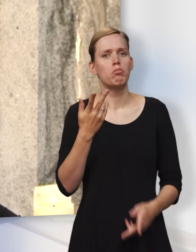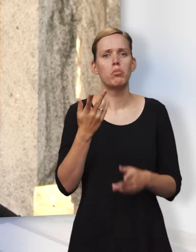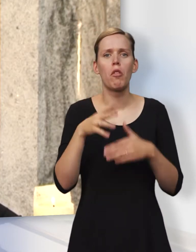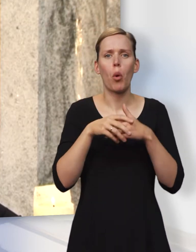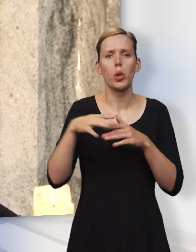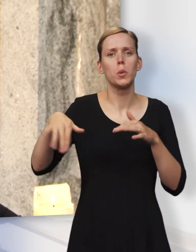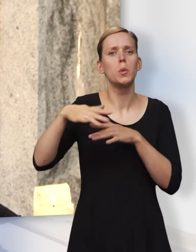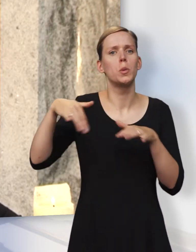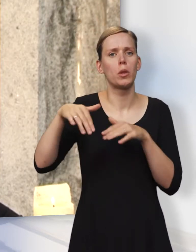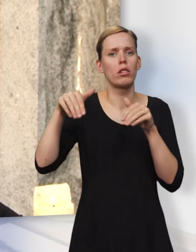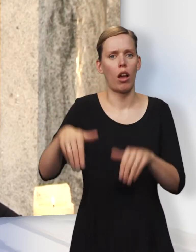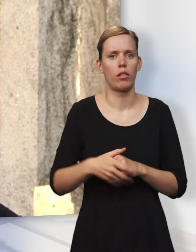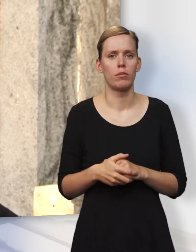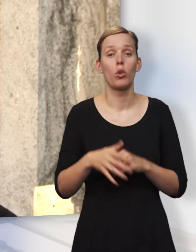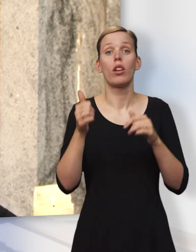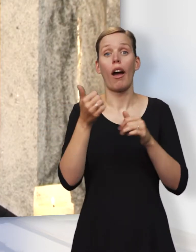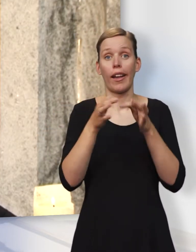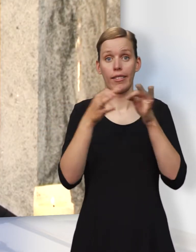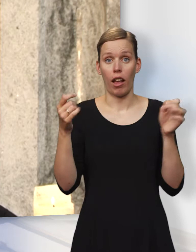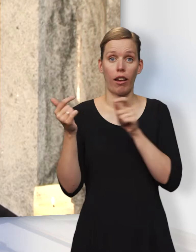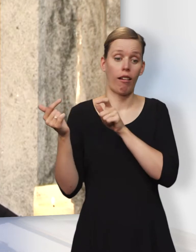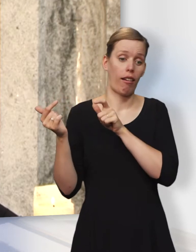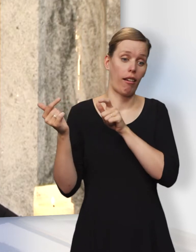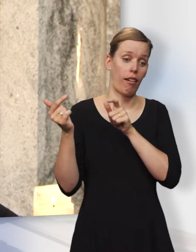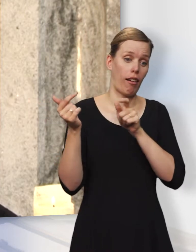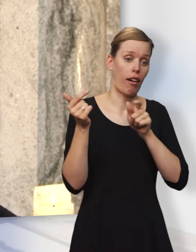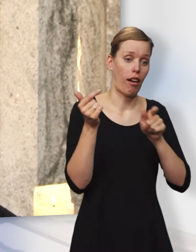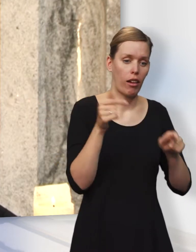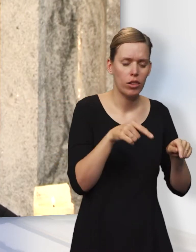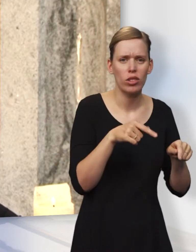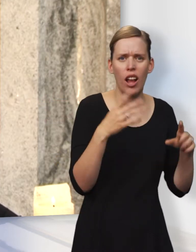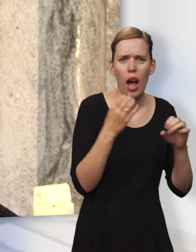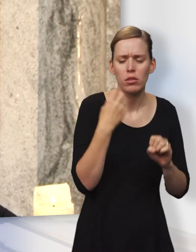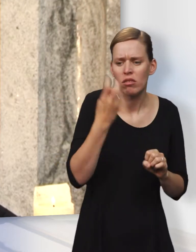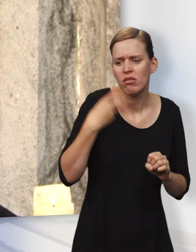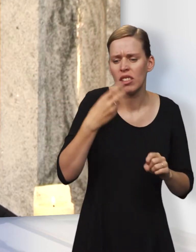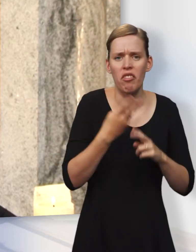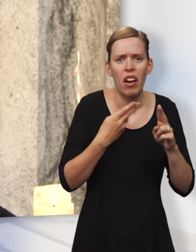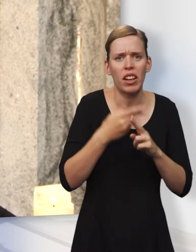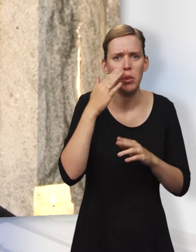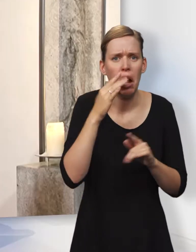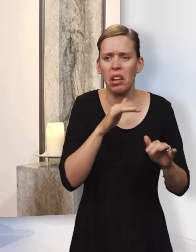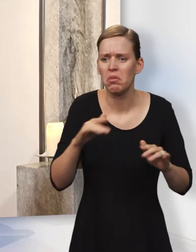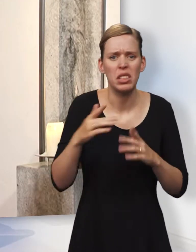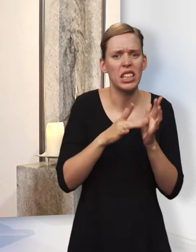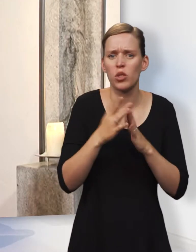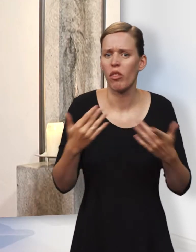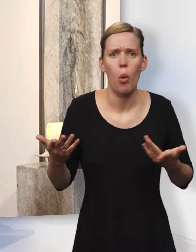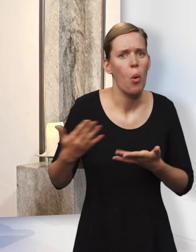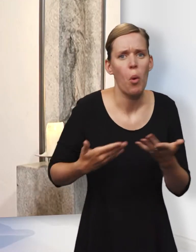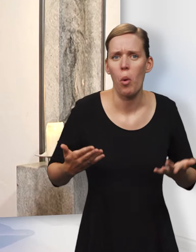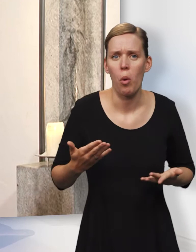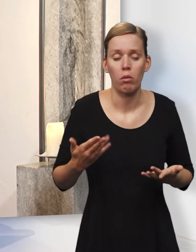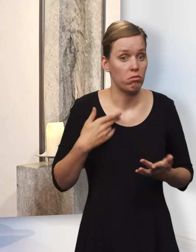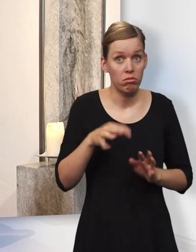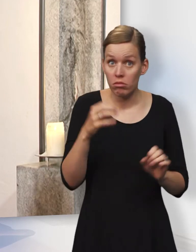Gefährten und kamen eine Tagereise weit und suchten ihn unter den Verwandten und Bekannten. Und da